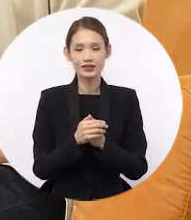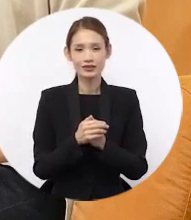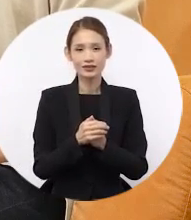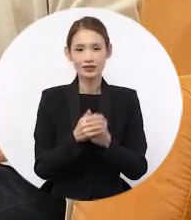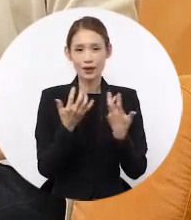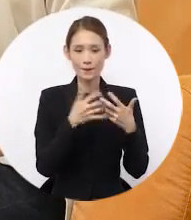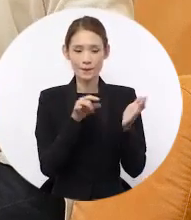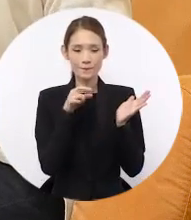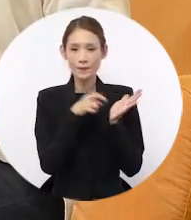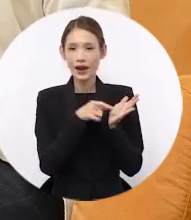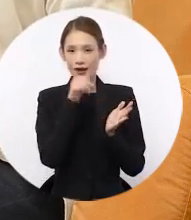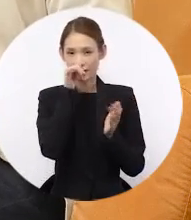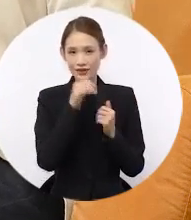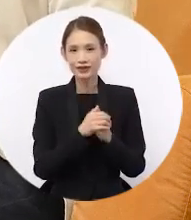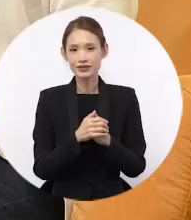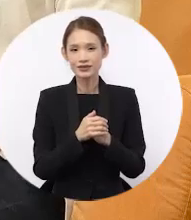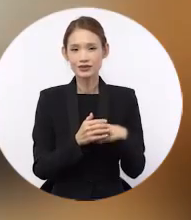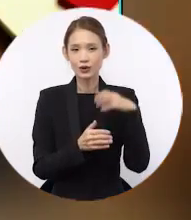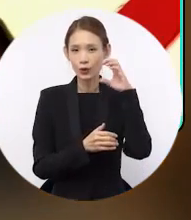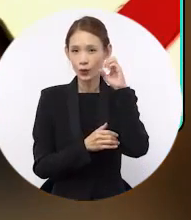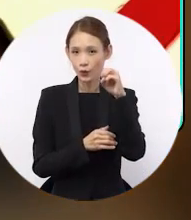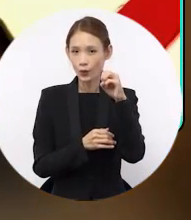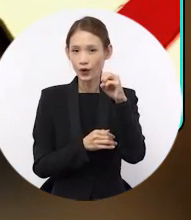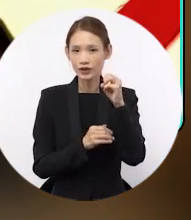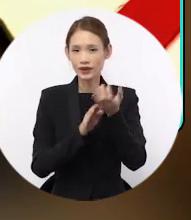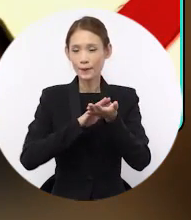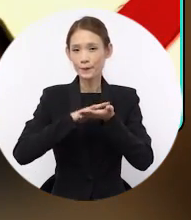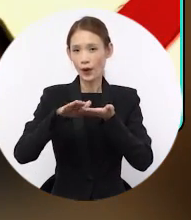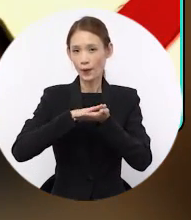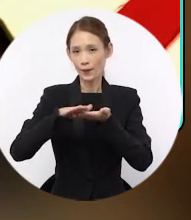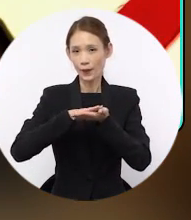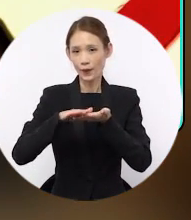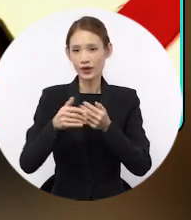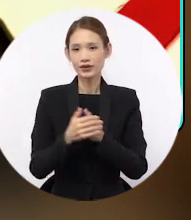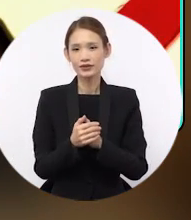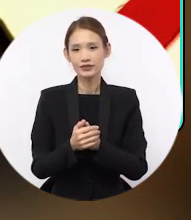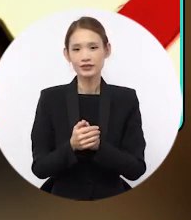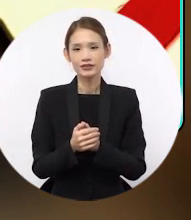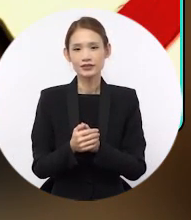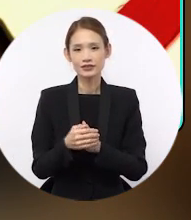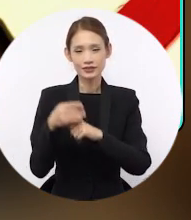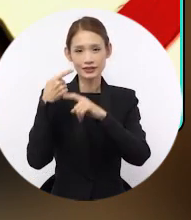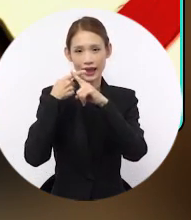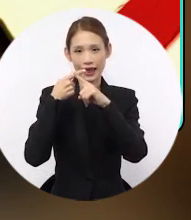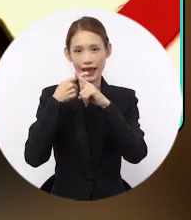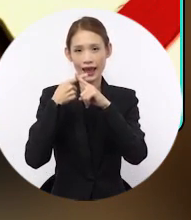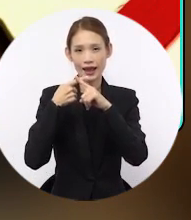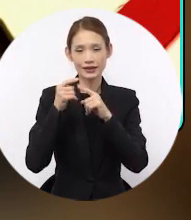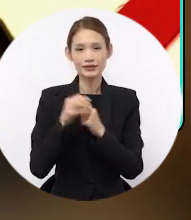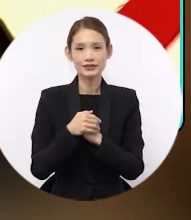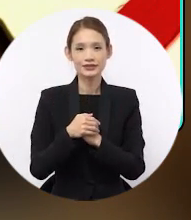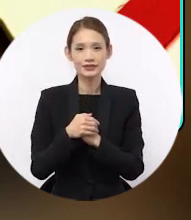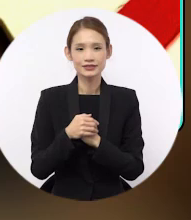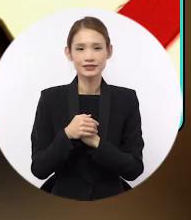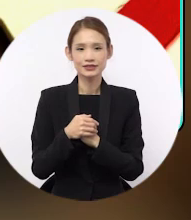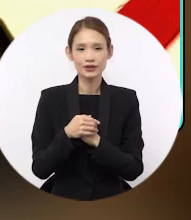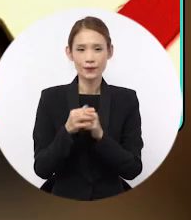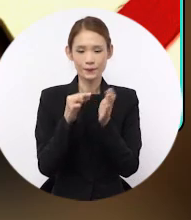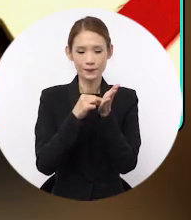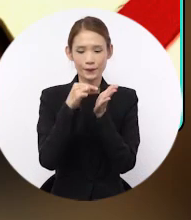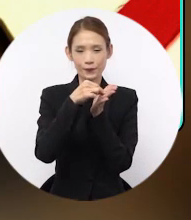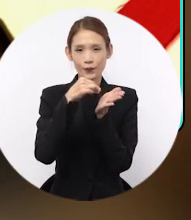요게 팻말에 장치가 있어요. 맞습니다. 여기 O에는 평평하죠? 네. 평평하고요. 이제 X에는 여기